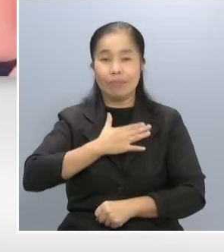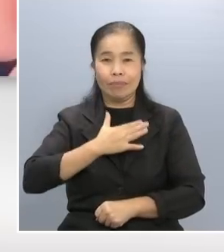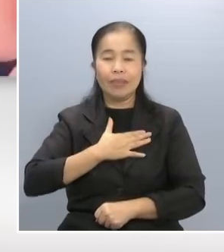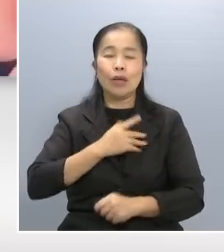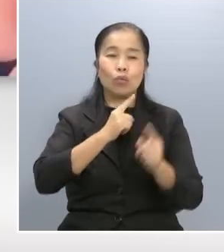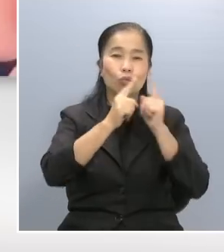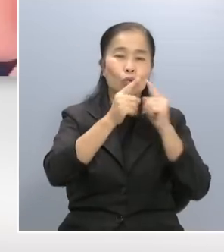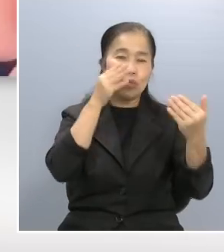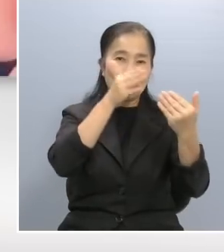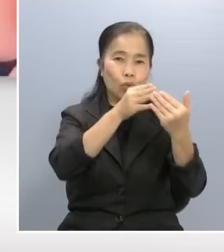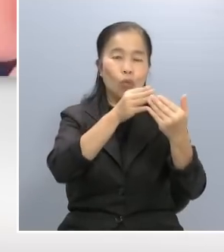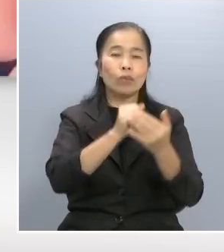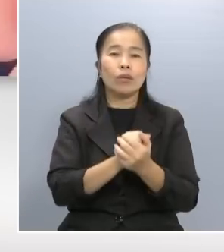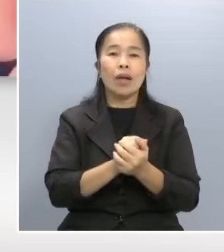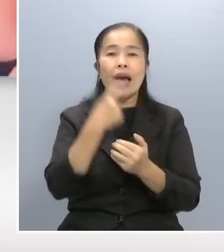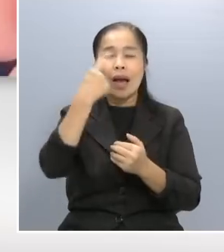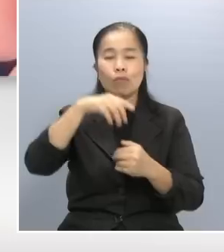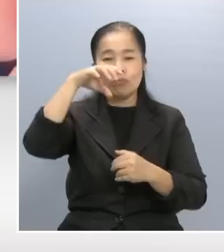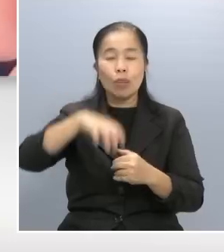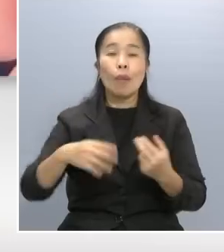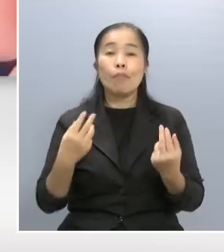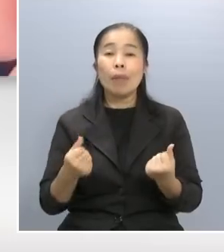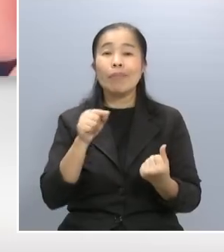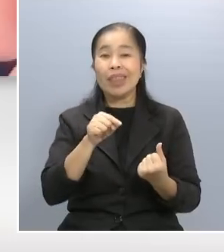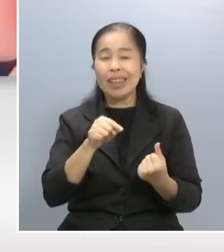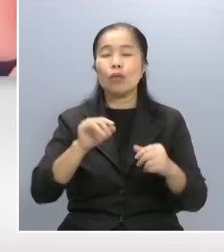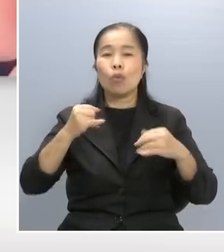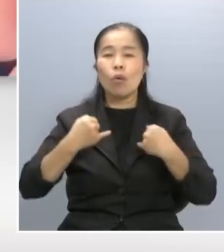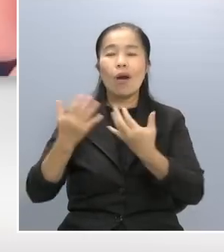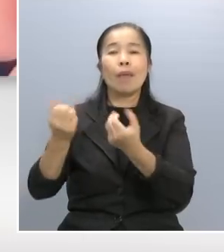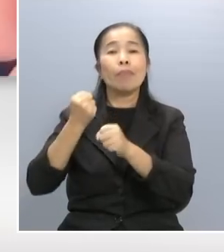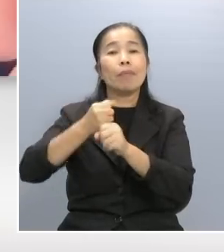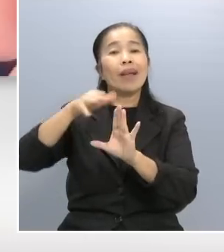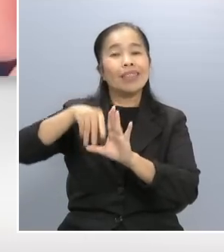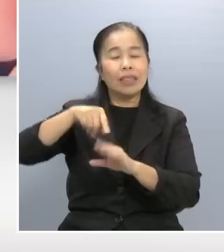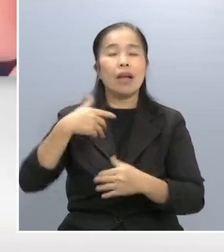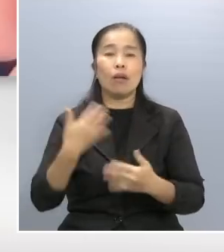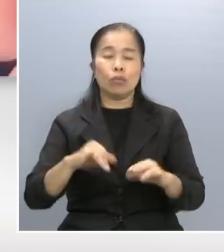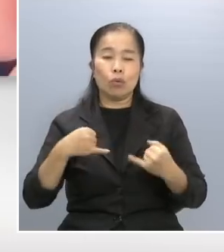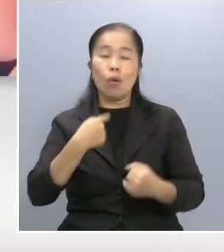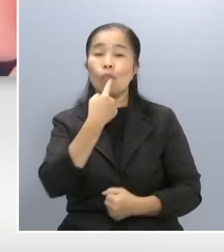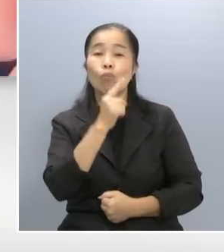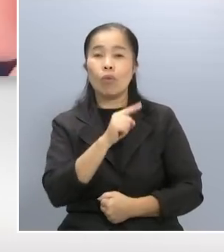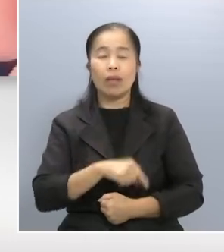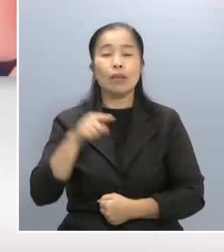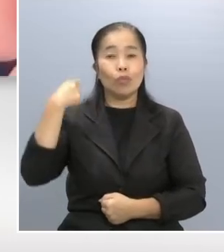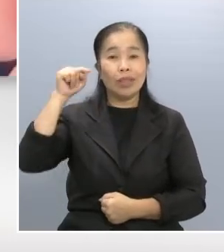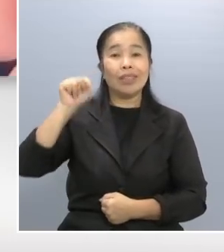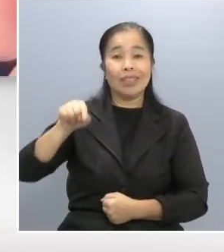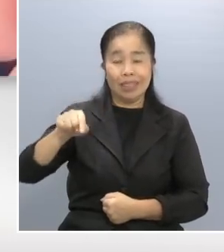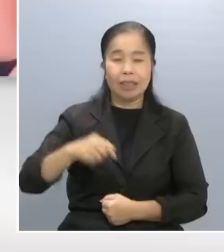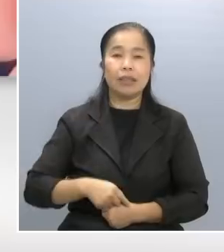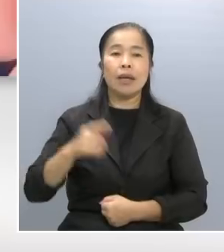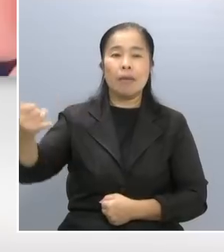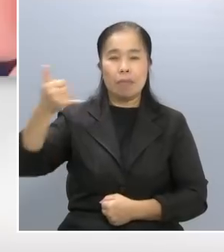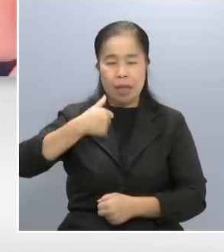ต่อไปคุยกับตัวแทนเจ้าของผับที่คือขอบคุณนั่นแหละโดยเจ้าของภาพยืนยันว่าหญิงคนนี้ไปเป็น